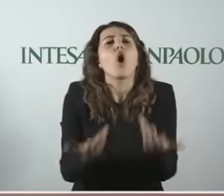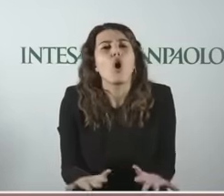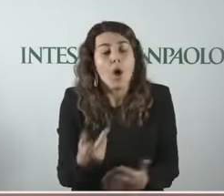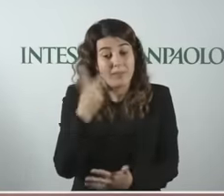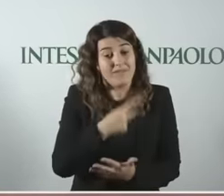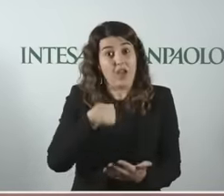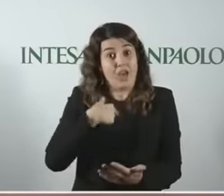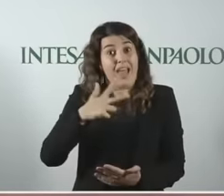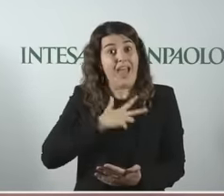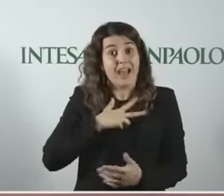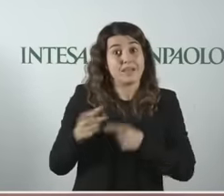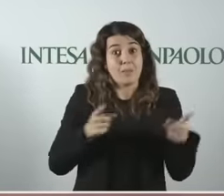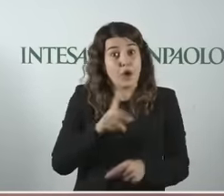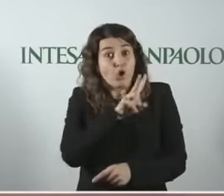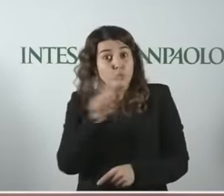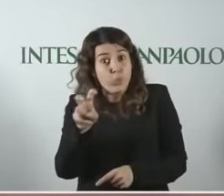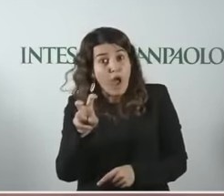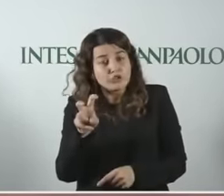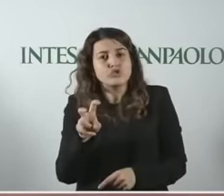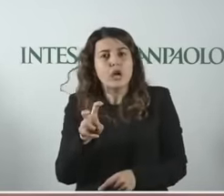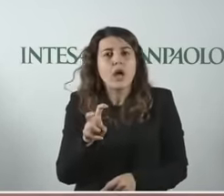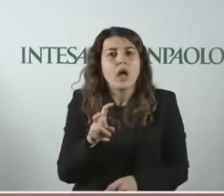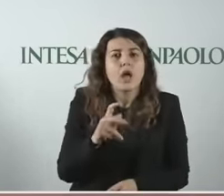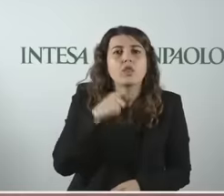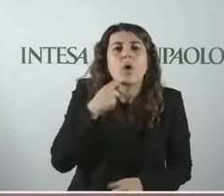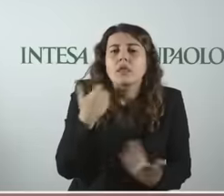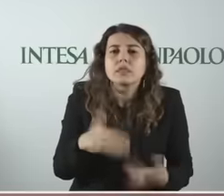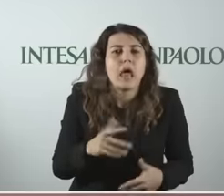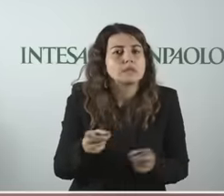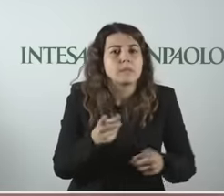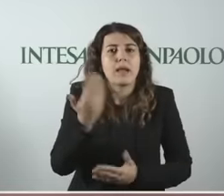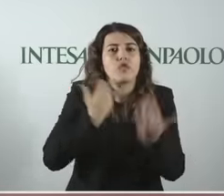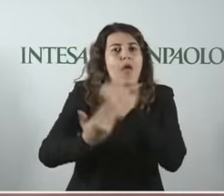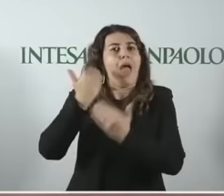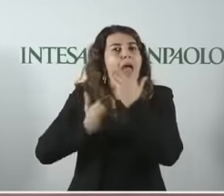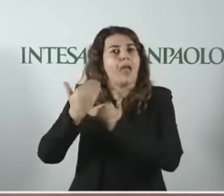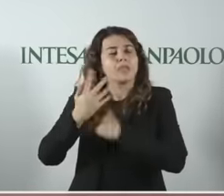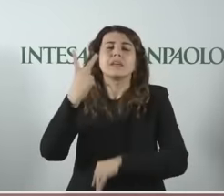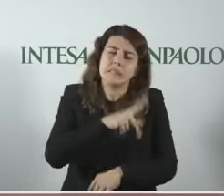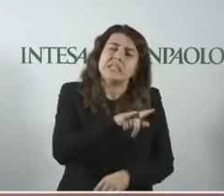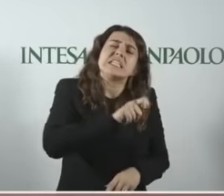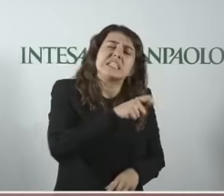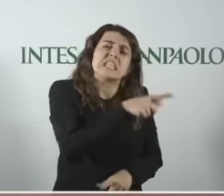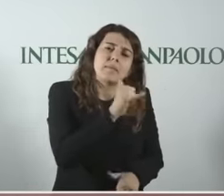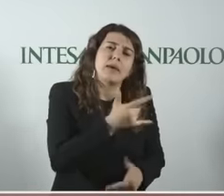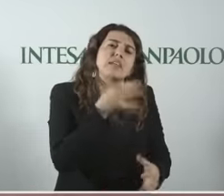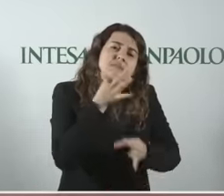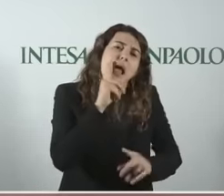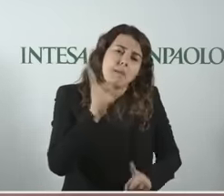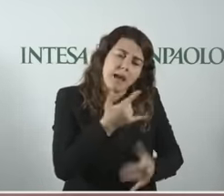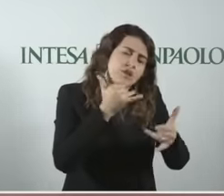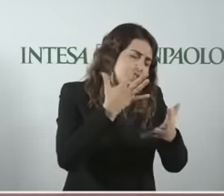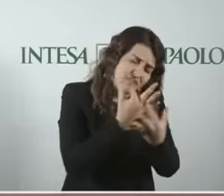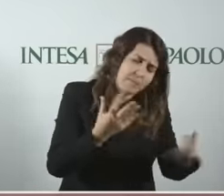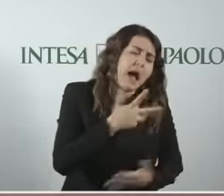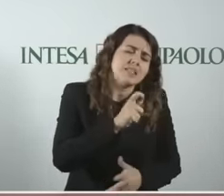è un ecclesiastico del 200 gli interessano le antichità Sì San Pietro descrive rapidamente Sì sì per carità c'è